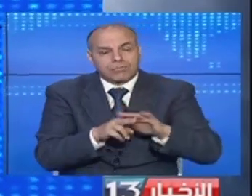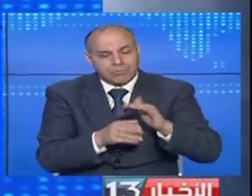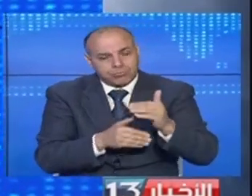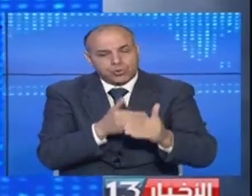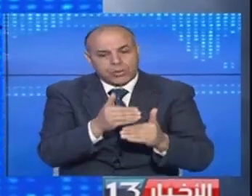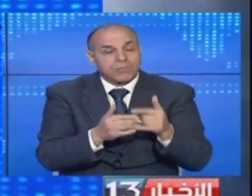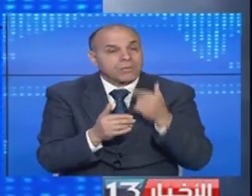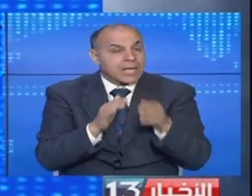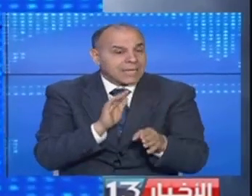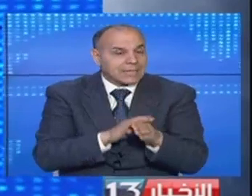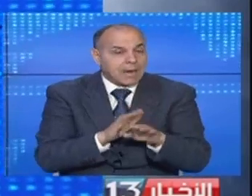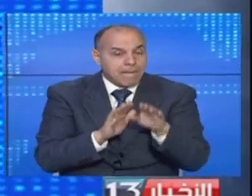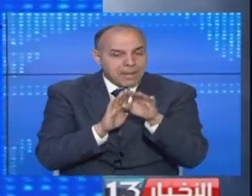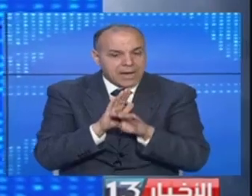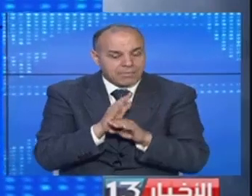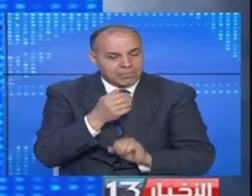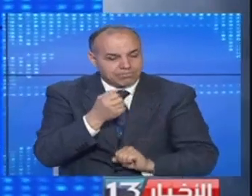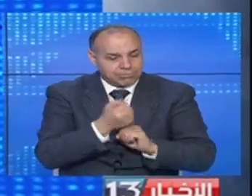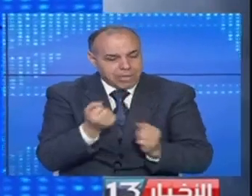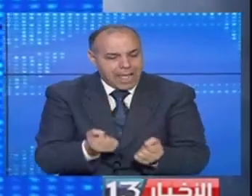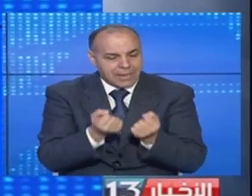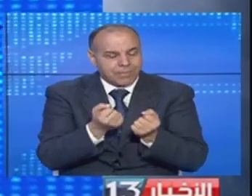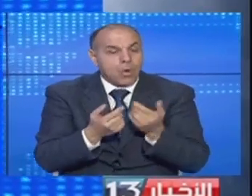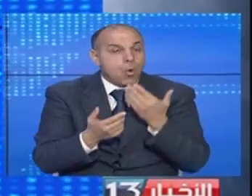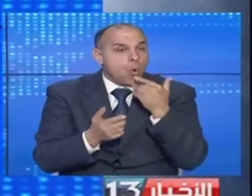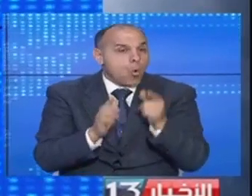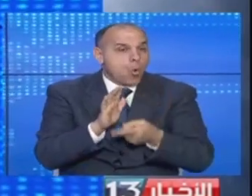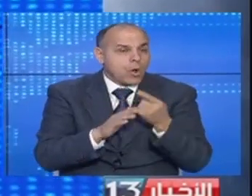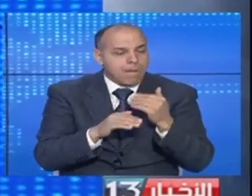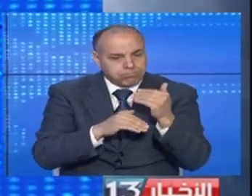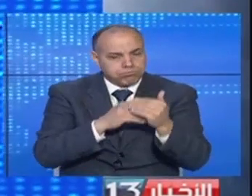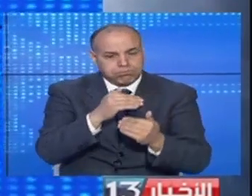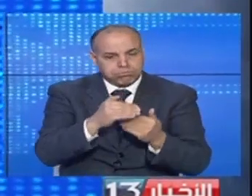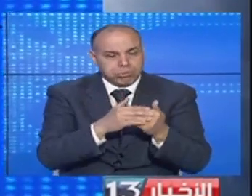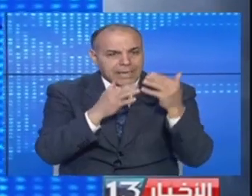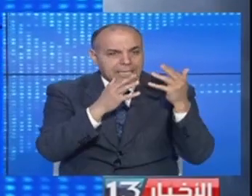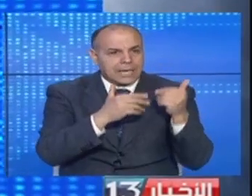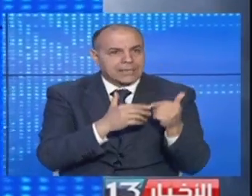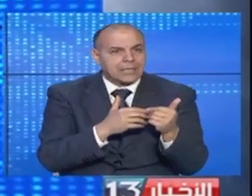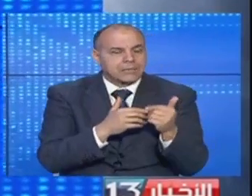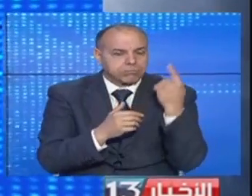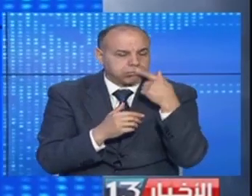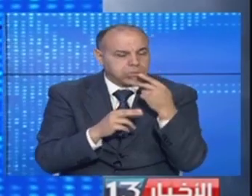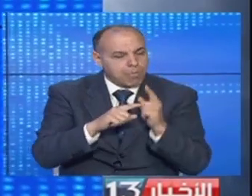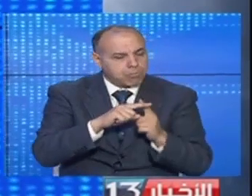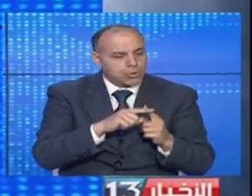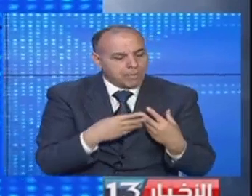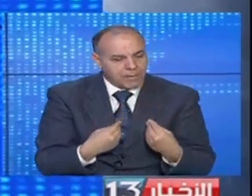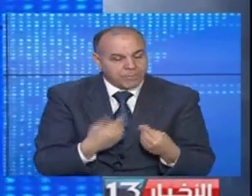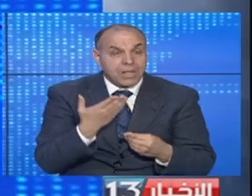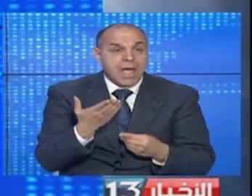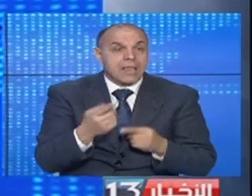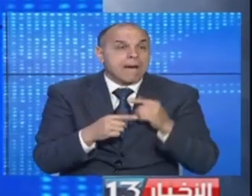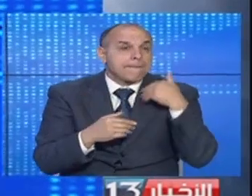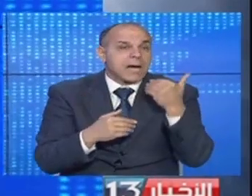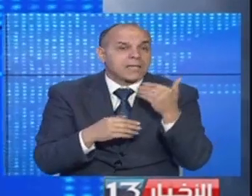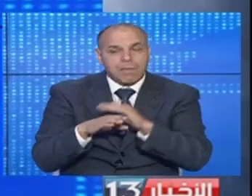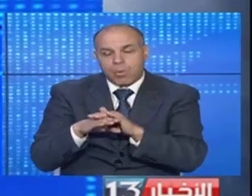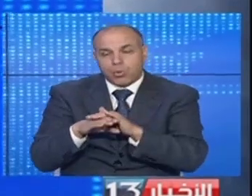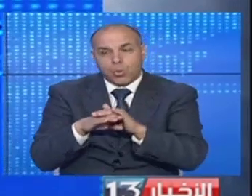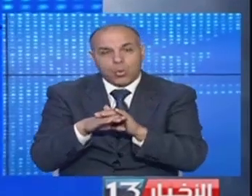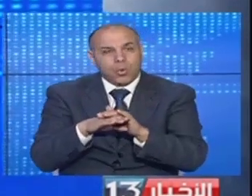تم الانطلاق في خطه انقاذ اثمرت اولى خطواتها نتائج وصفت بالايجابيه خاصه فيما يتعلق